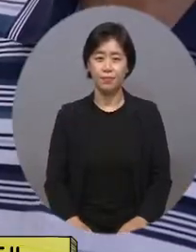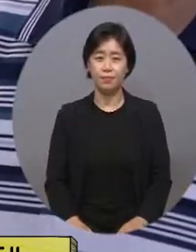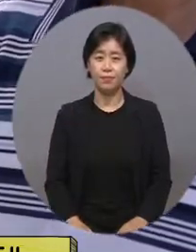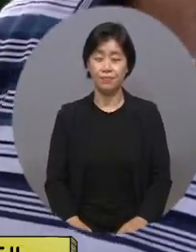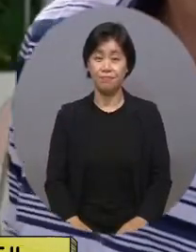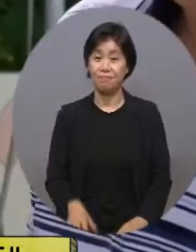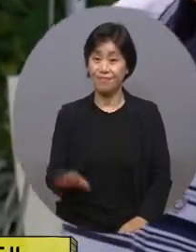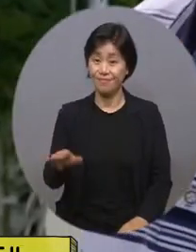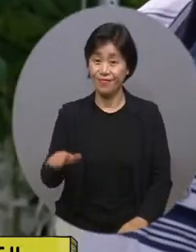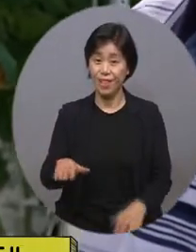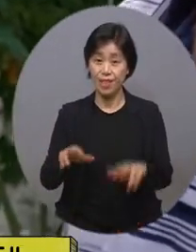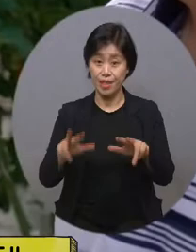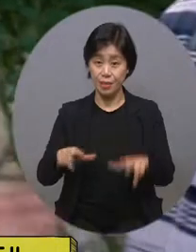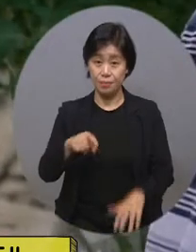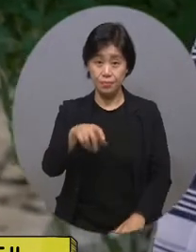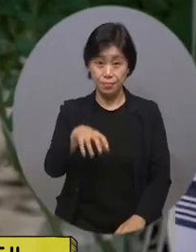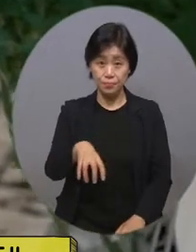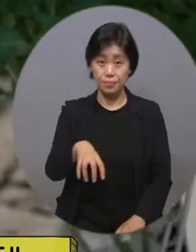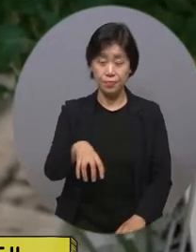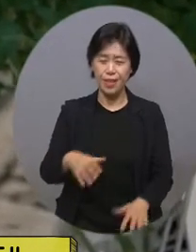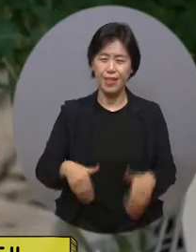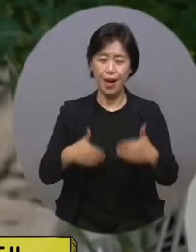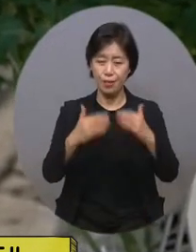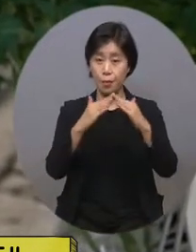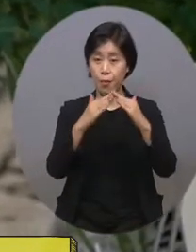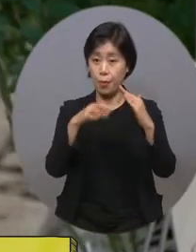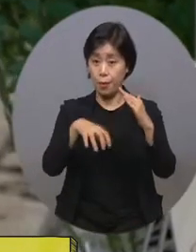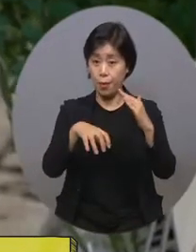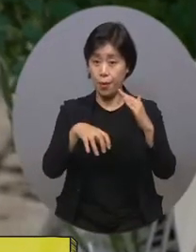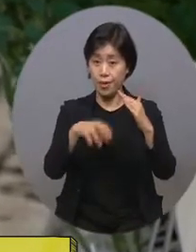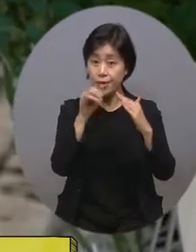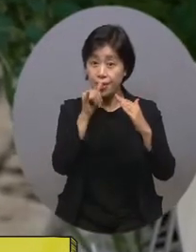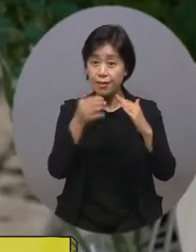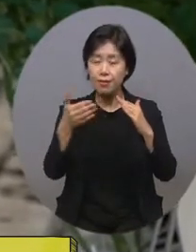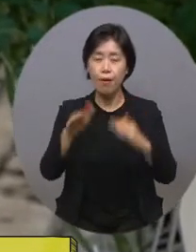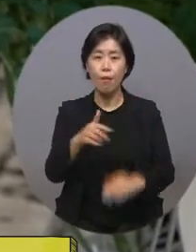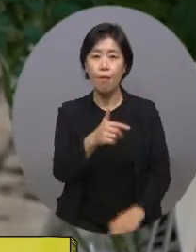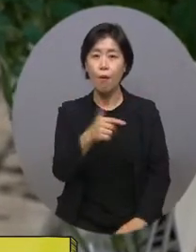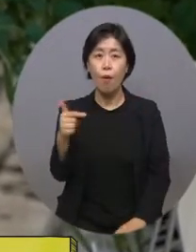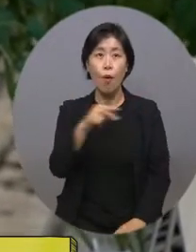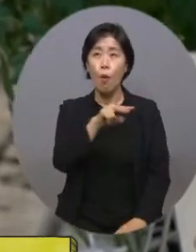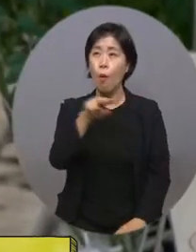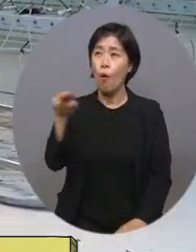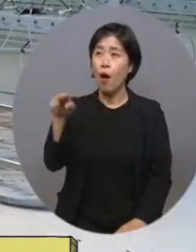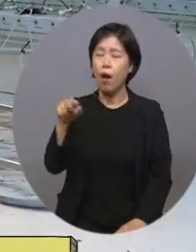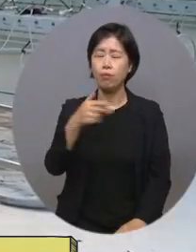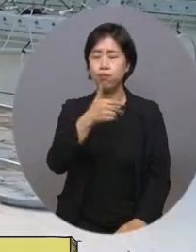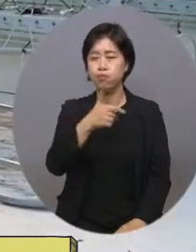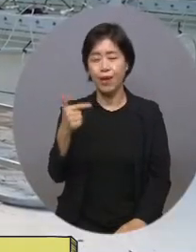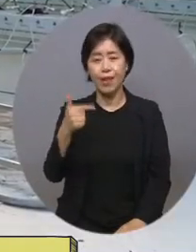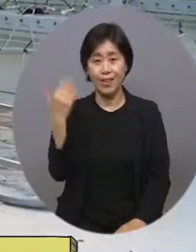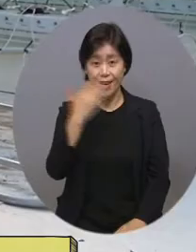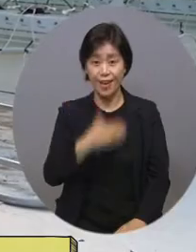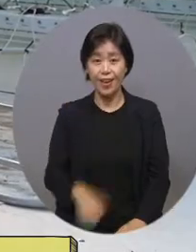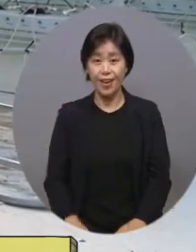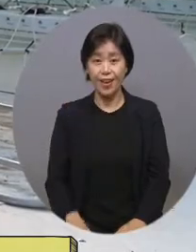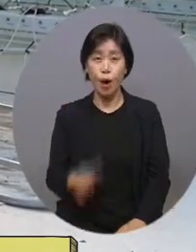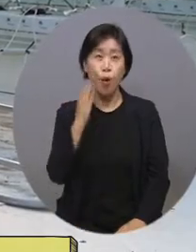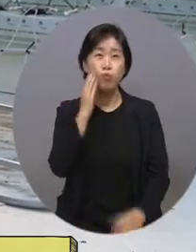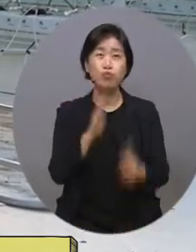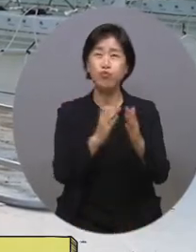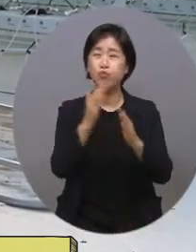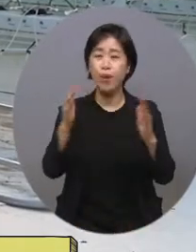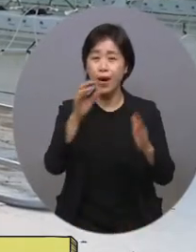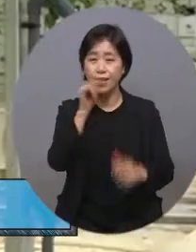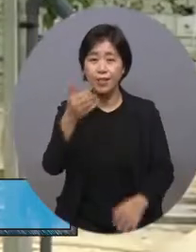네, 대표님 예. 지금 저희가 이곳 온실 안에 들어왔는데 예. 지금 예. 너무 깨끗해요. 예. 진짜 푸릇푸릇한데 이곳은 예.